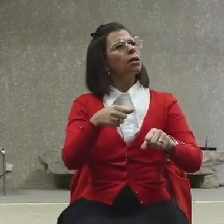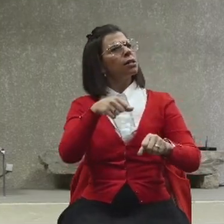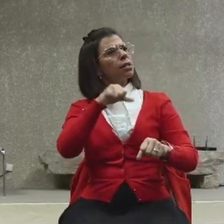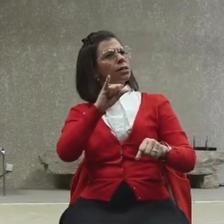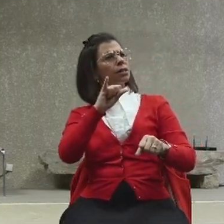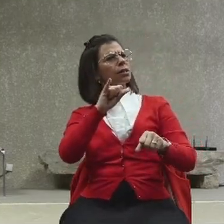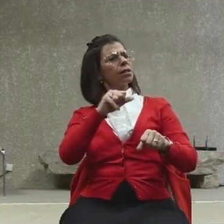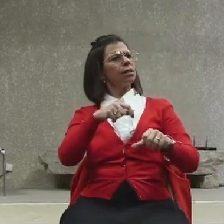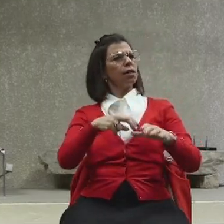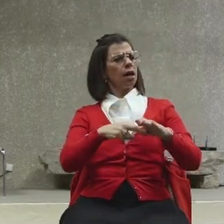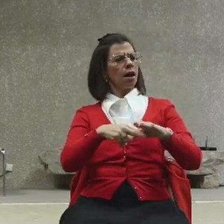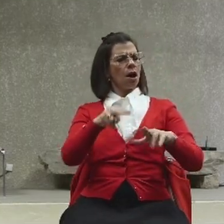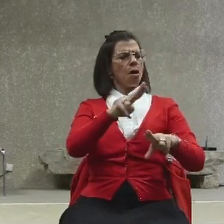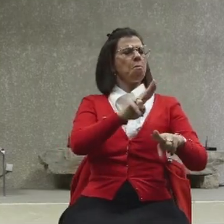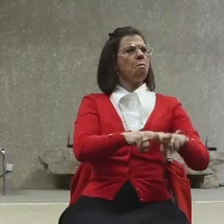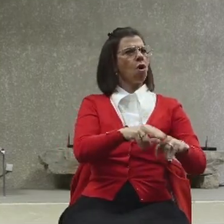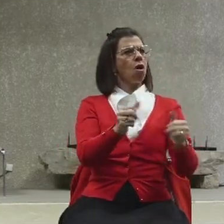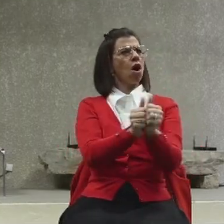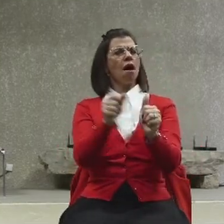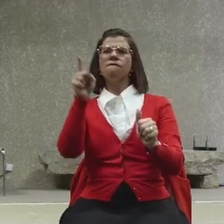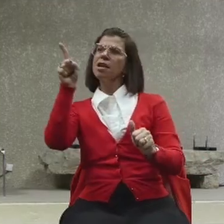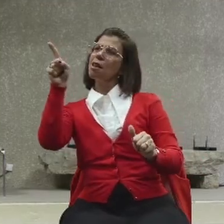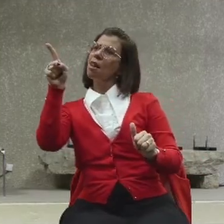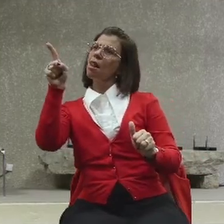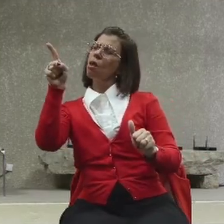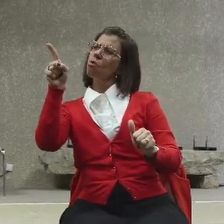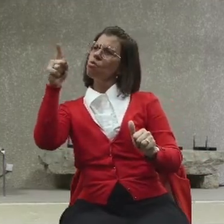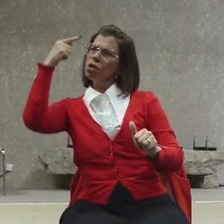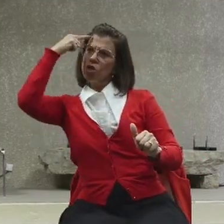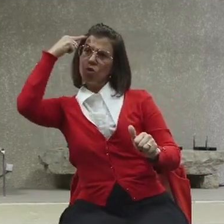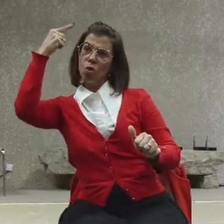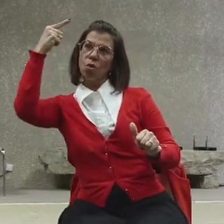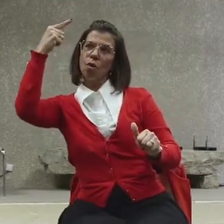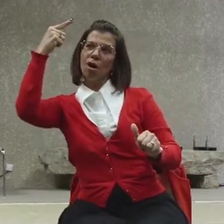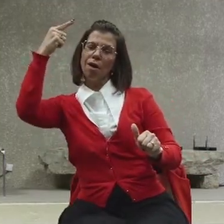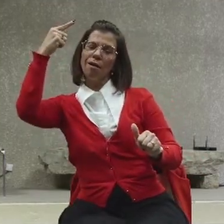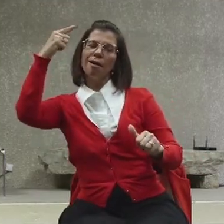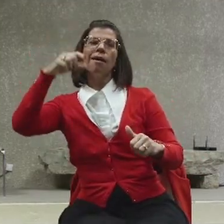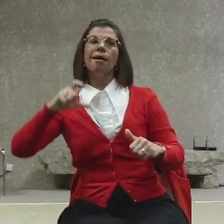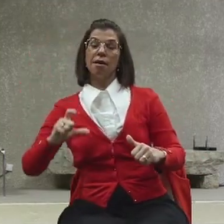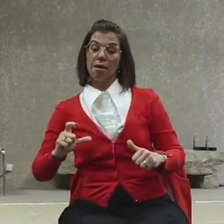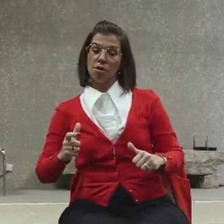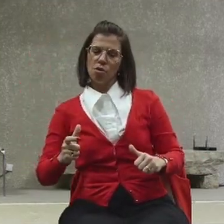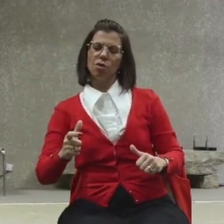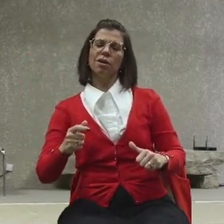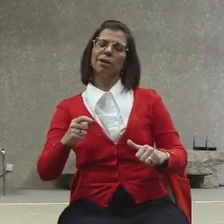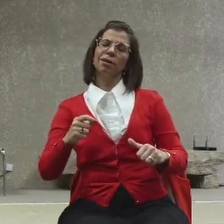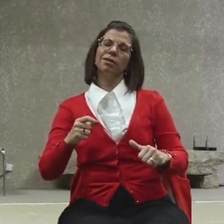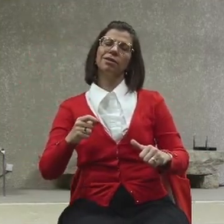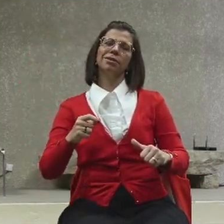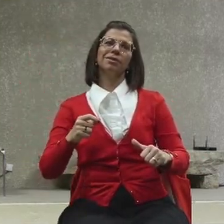12, verset 24, « en vérité, je vous le dis, si le grain de